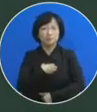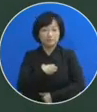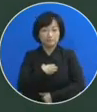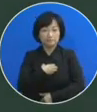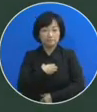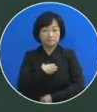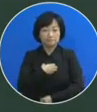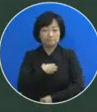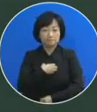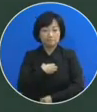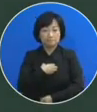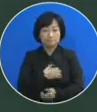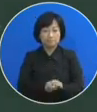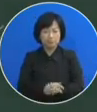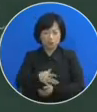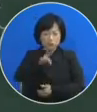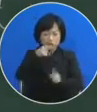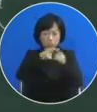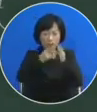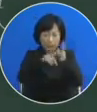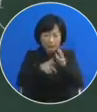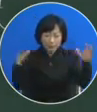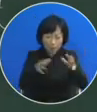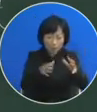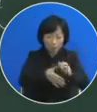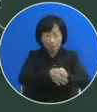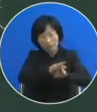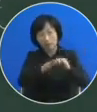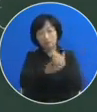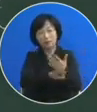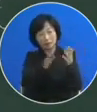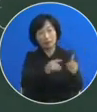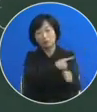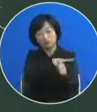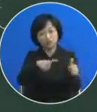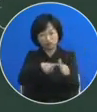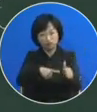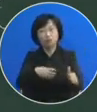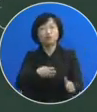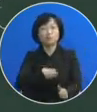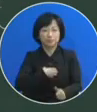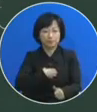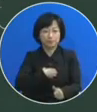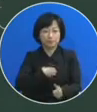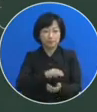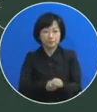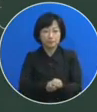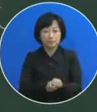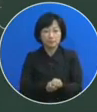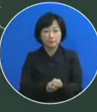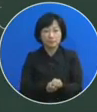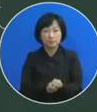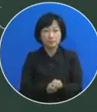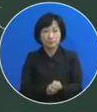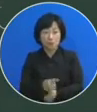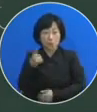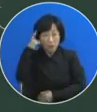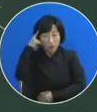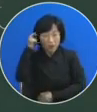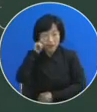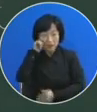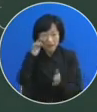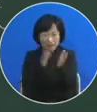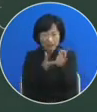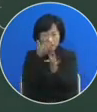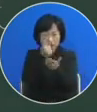that so? 이 초대교회 모이면 죽는데. That if you gather in the early church, you would be put to death. 예수님을 반역자로 처형했다니까요.